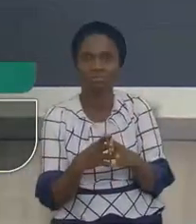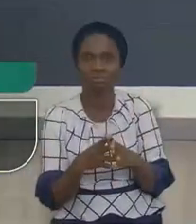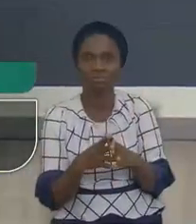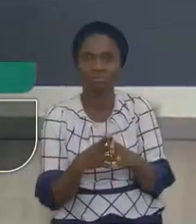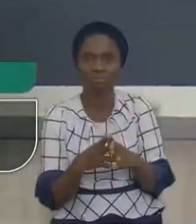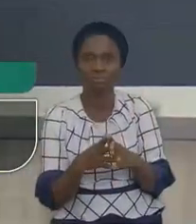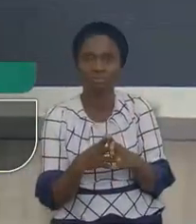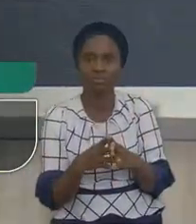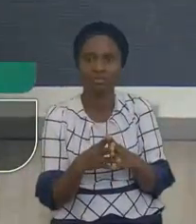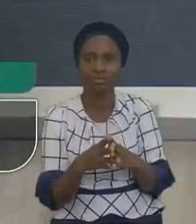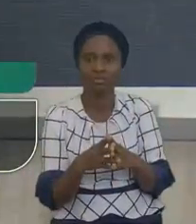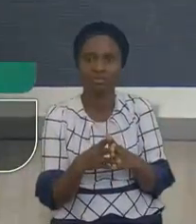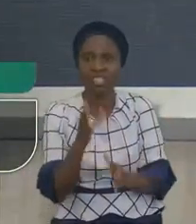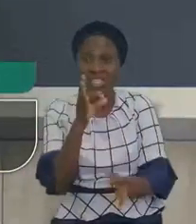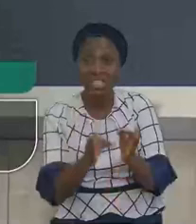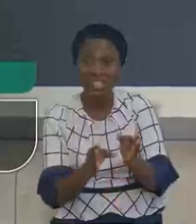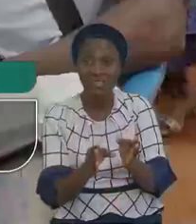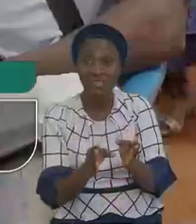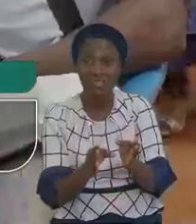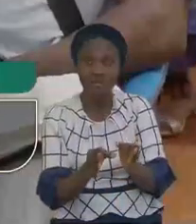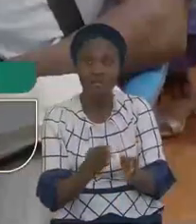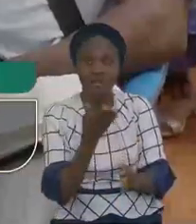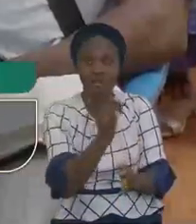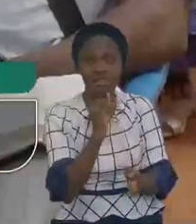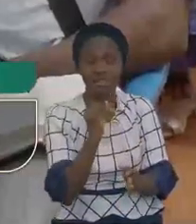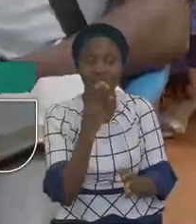S'il y a le mal là-bas, ça, ce n'est pas la voie du Seigneur.